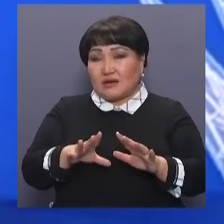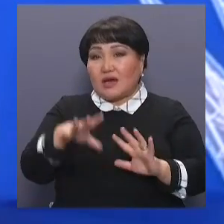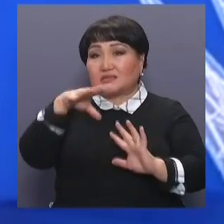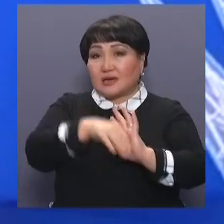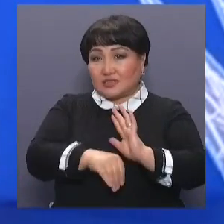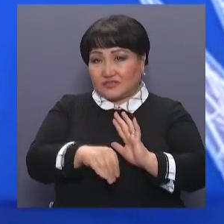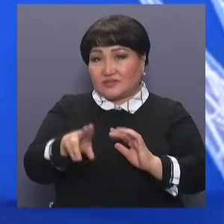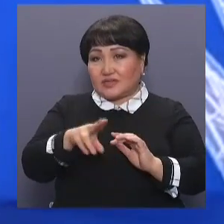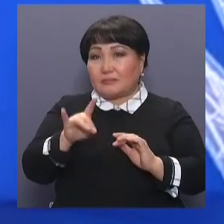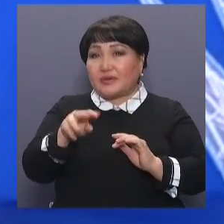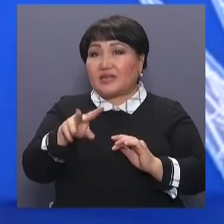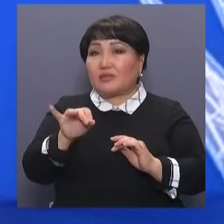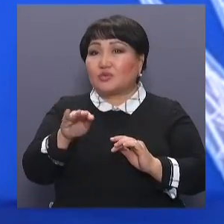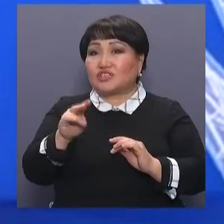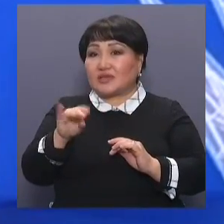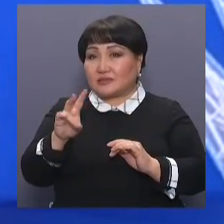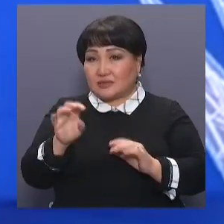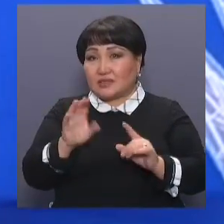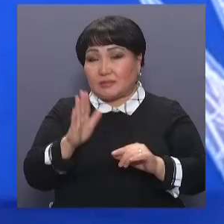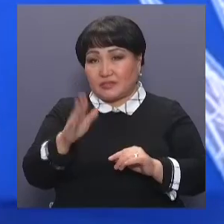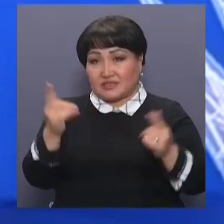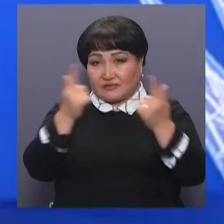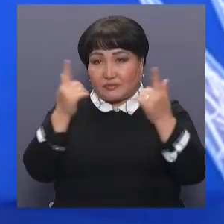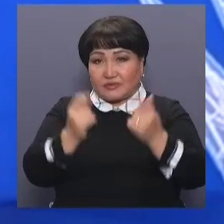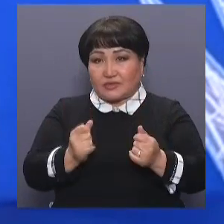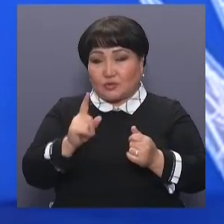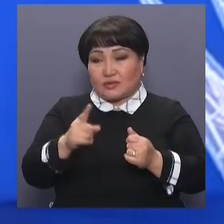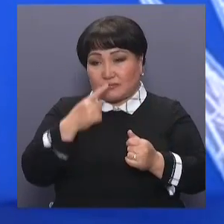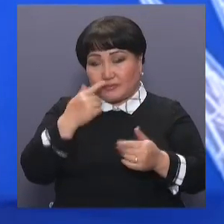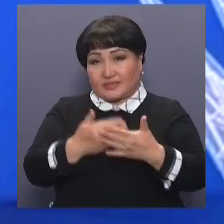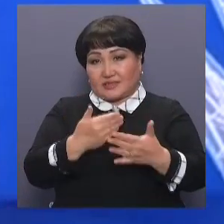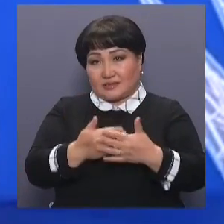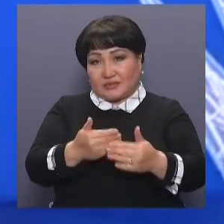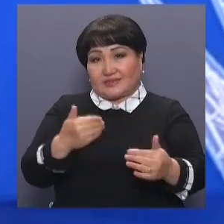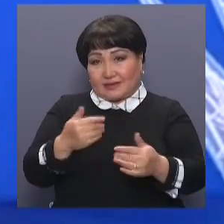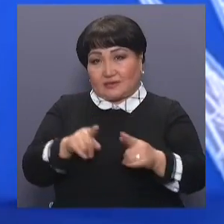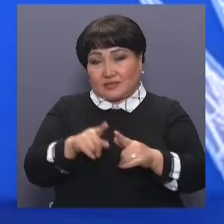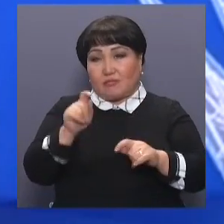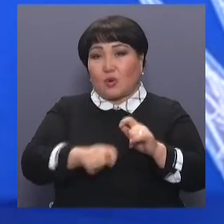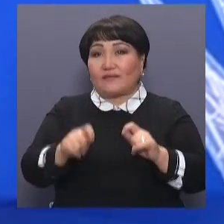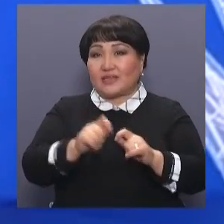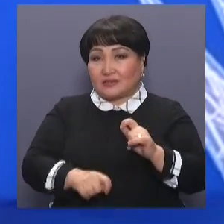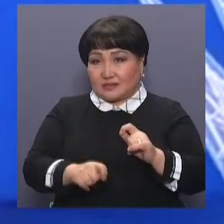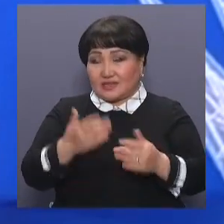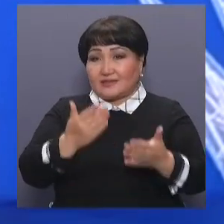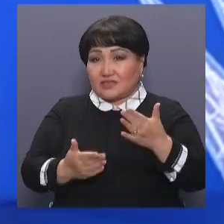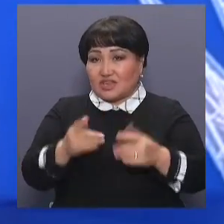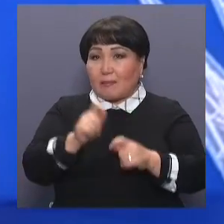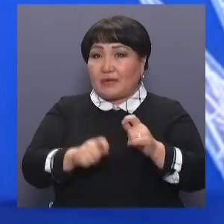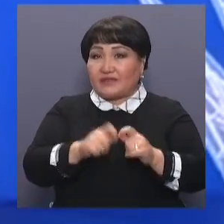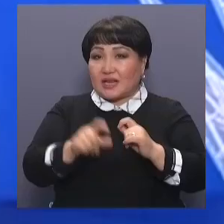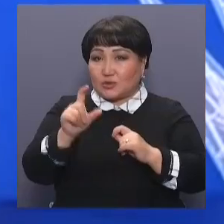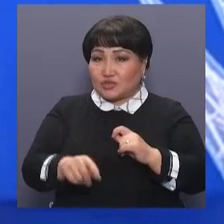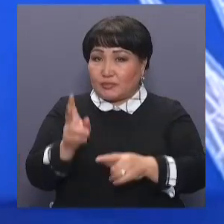через приложение быть информированными о предстоящих проверках. Если же проверяющий пришел на